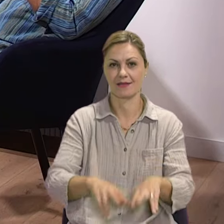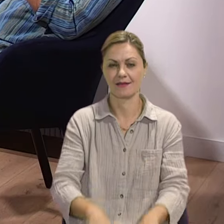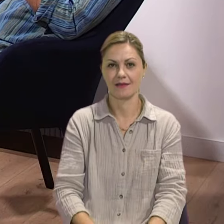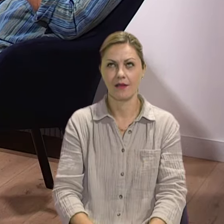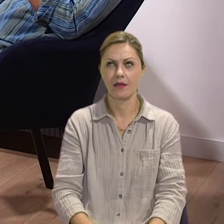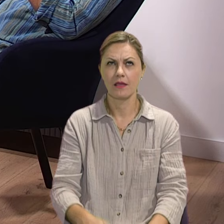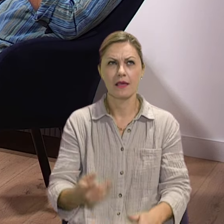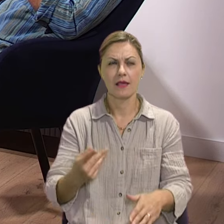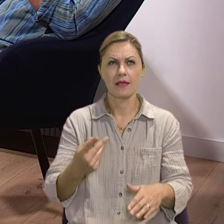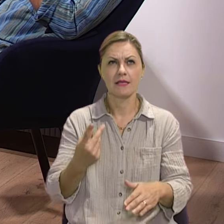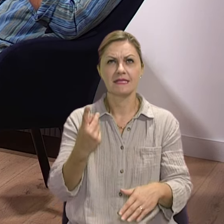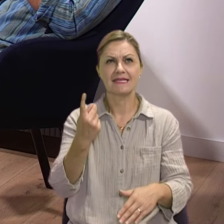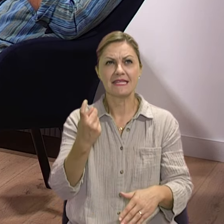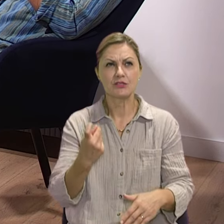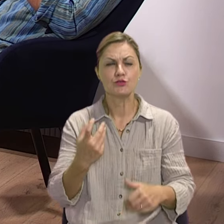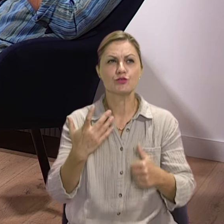nekako